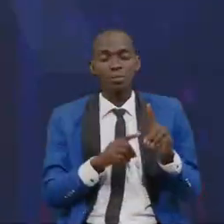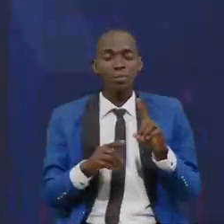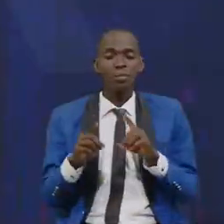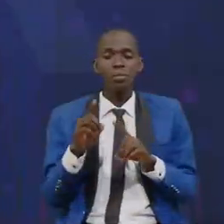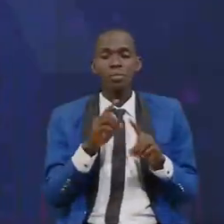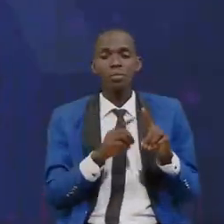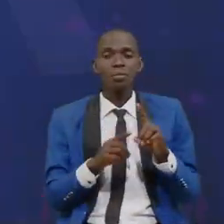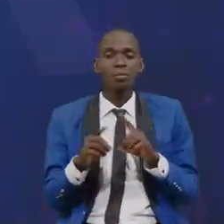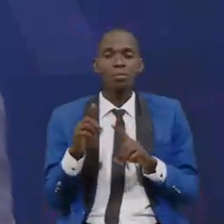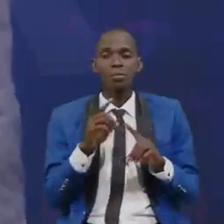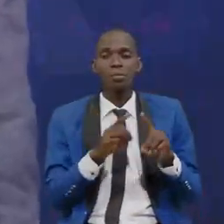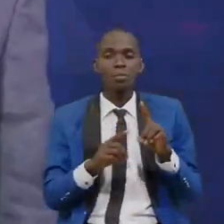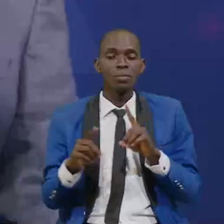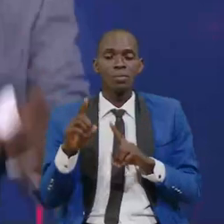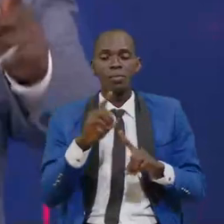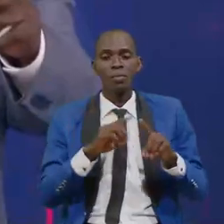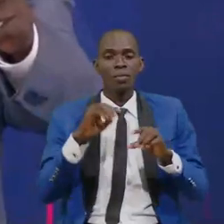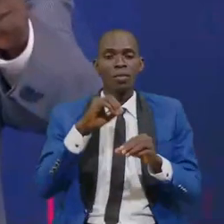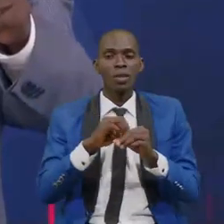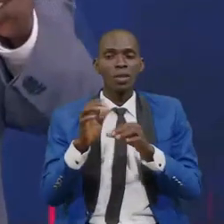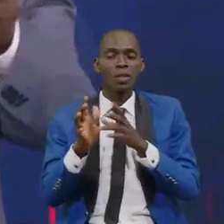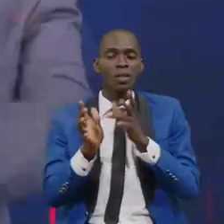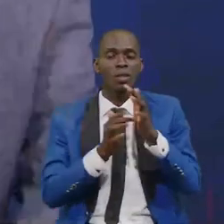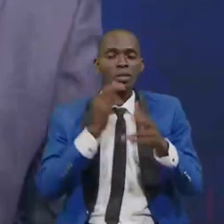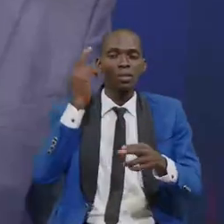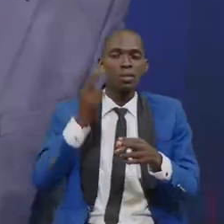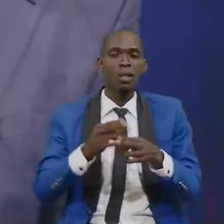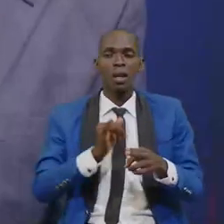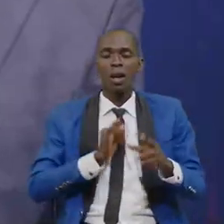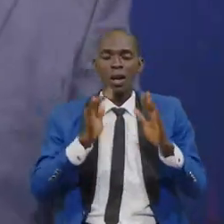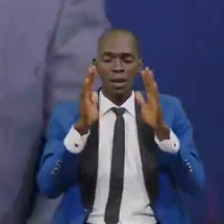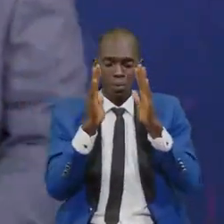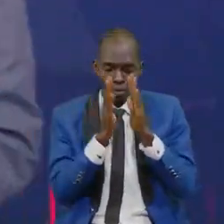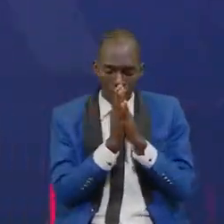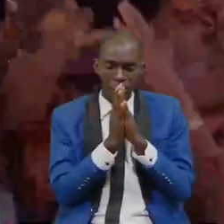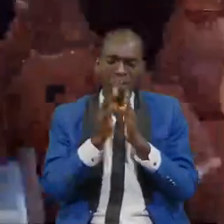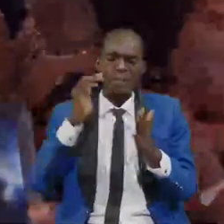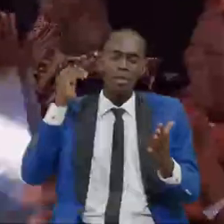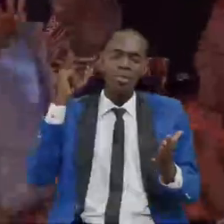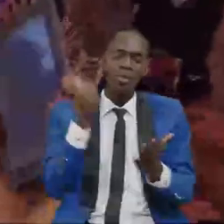Dis, au nom de Jésus, j'ai prié.